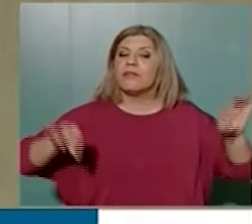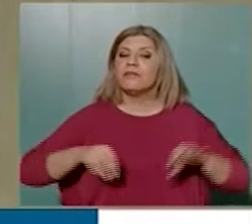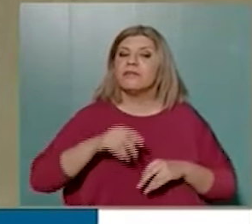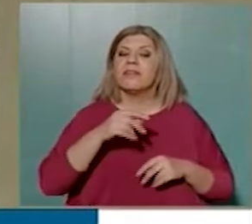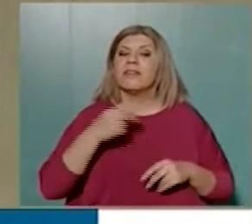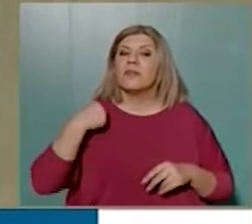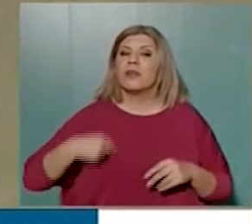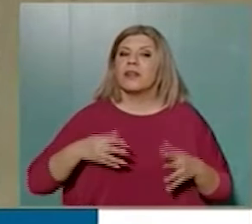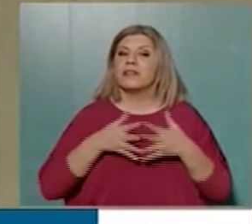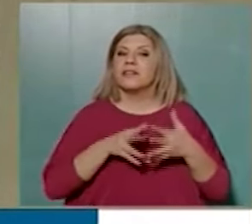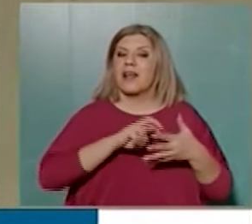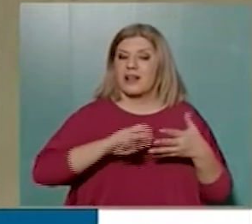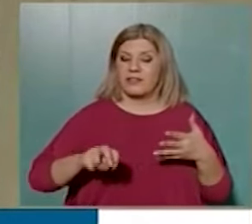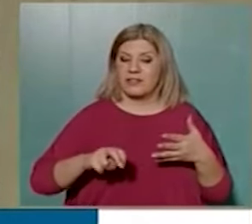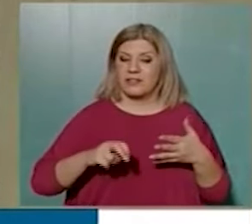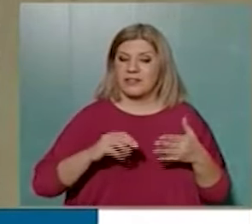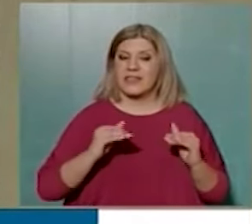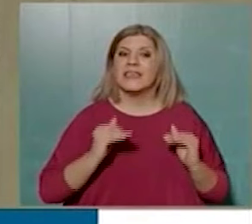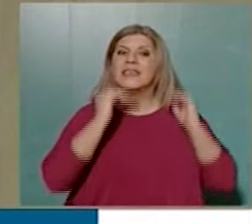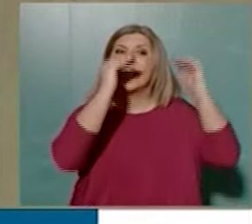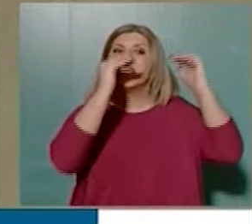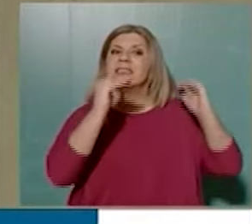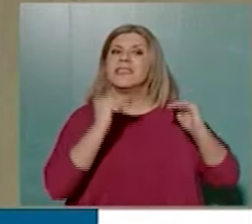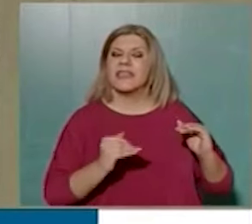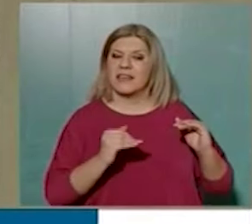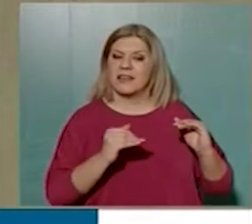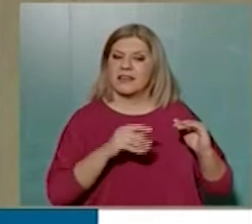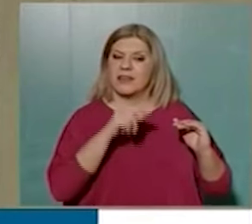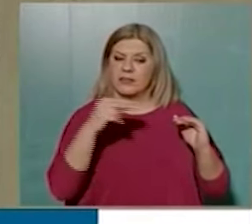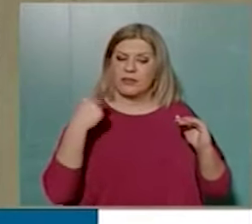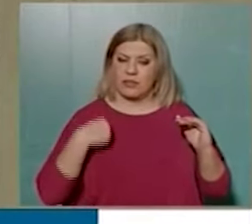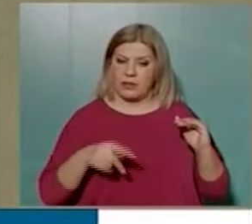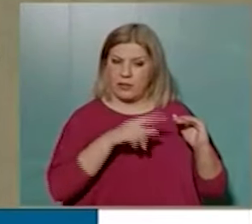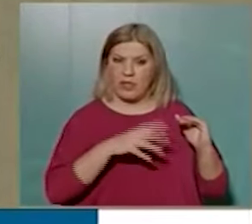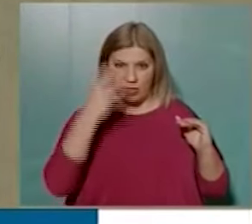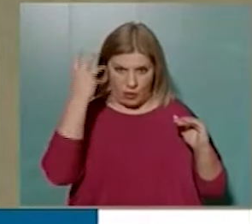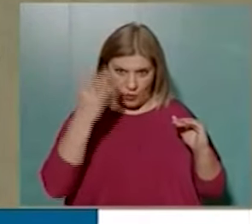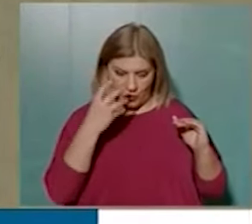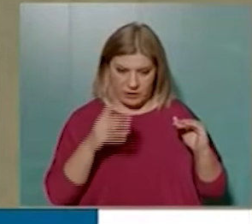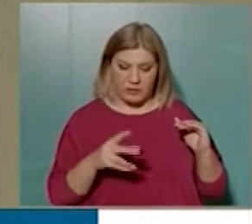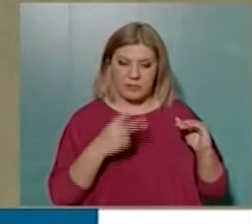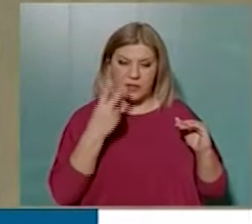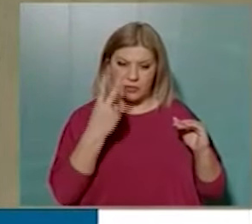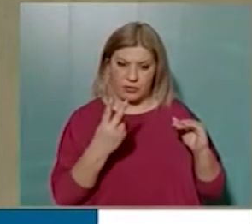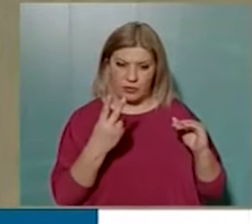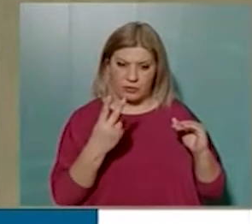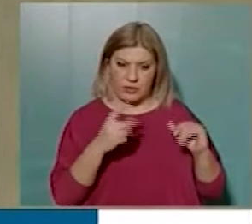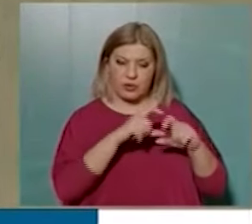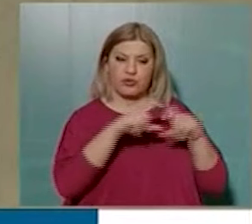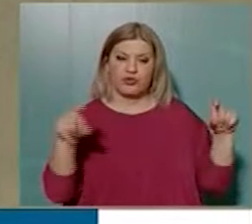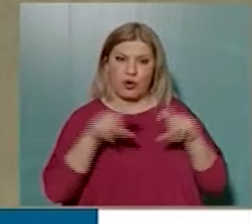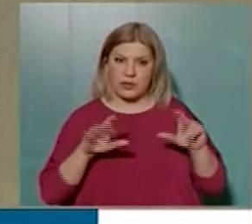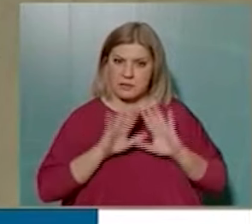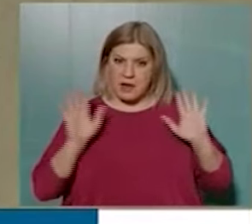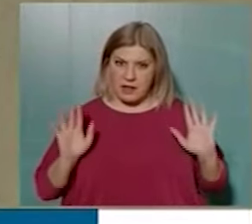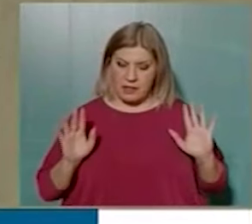τελών η ταξική διαστρωμάτωση σστο δήμο μας θεωρείται ότι λύνεται με δύο με δύο ζώνες